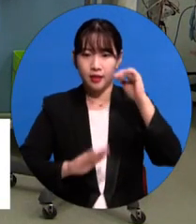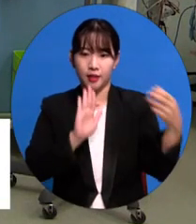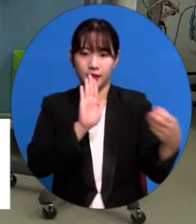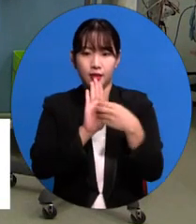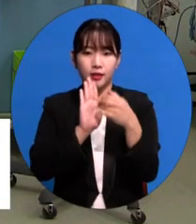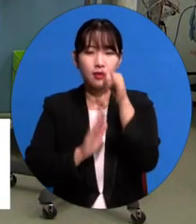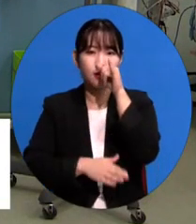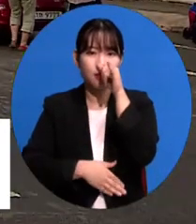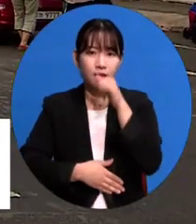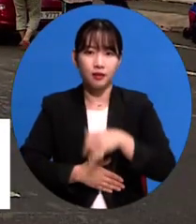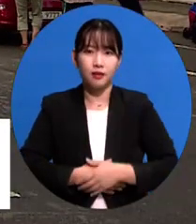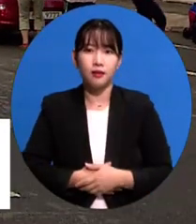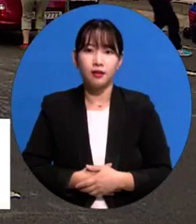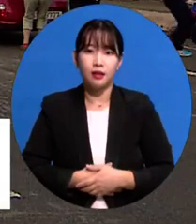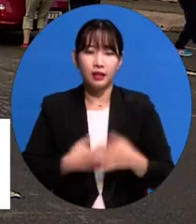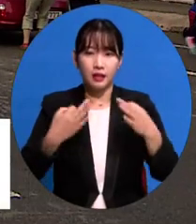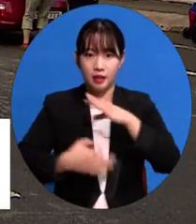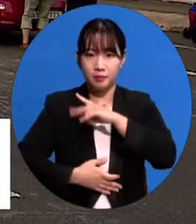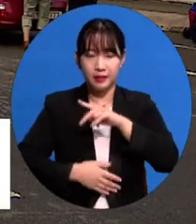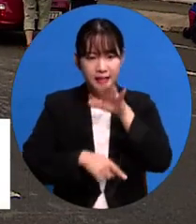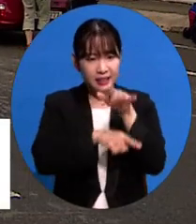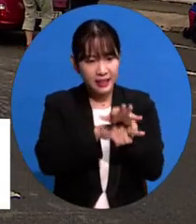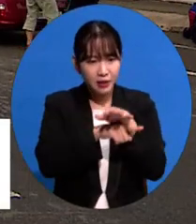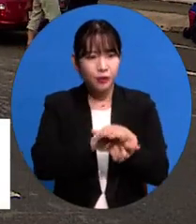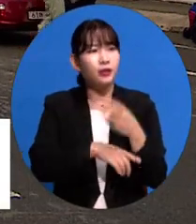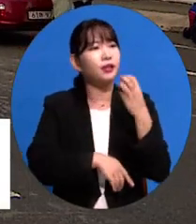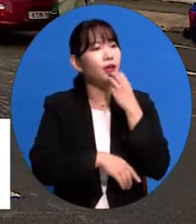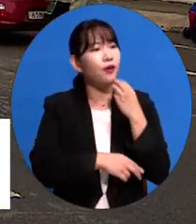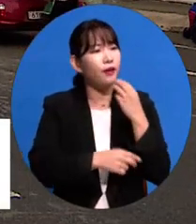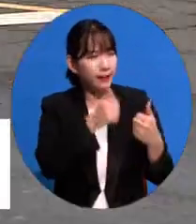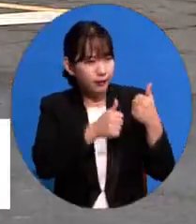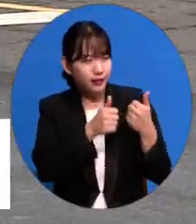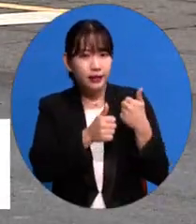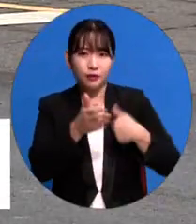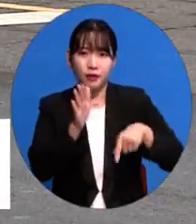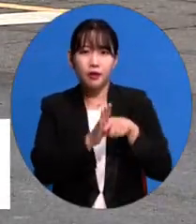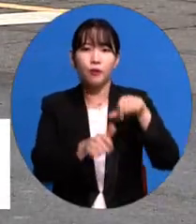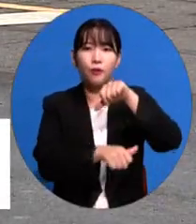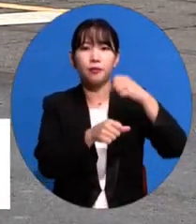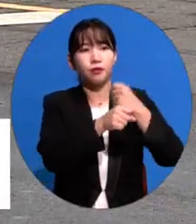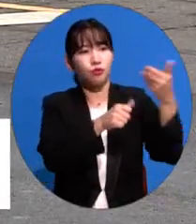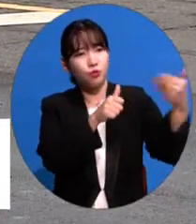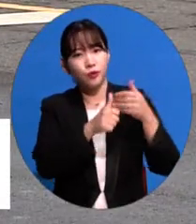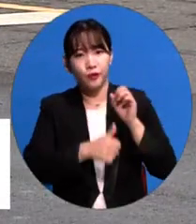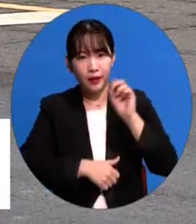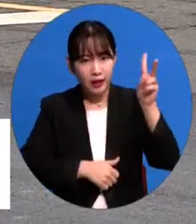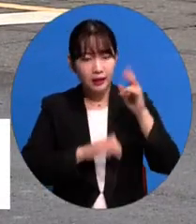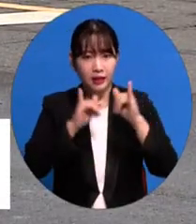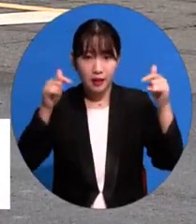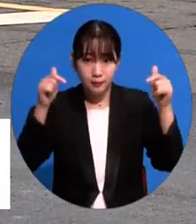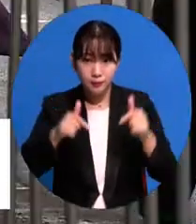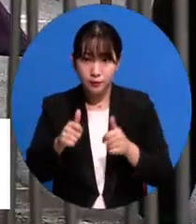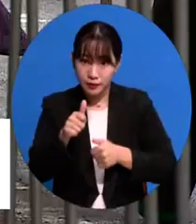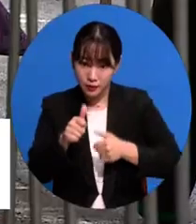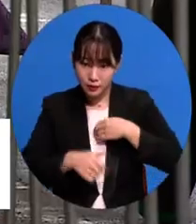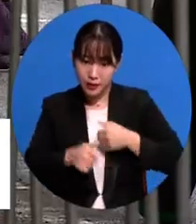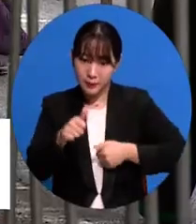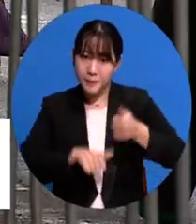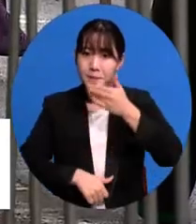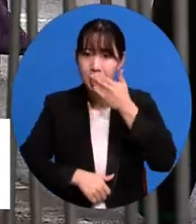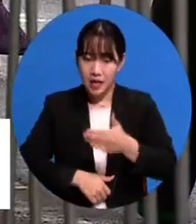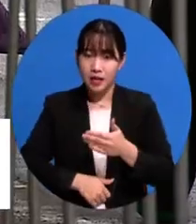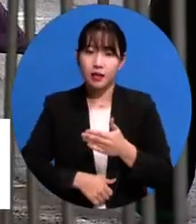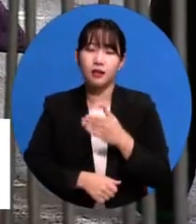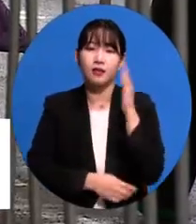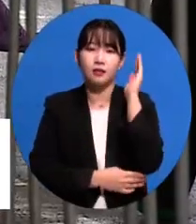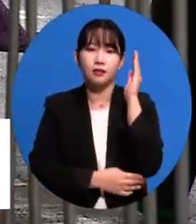담고 있습니다. 김 의원은 농어촌이 수도권과 경쟁할 수 있는 환경을 만들어줘야 인구 감소 위기를 극복할 돌파구를